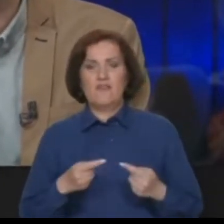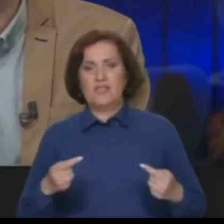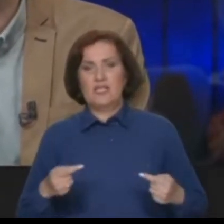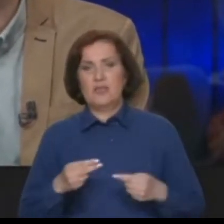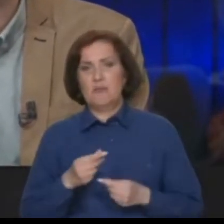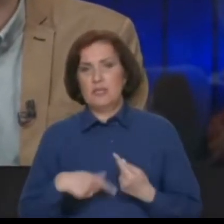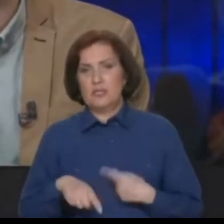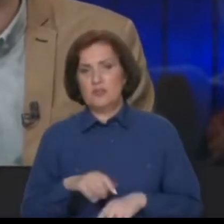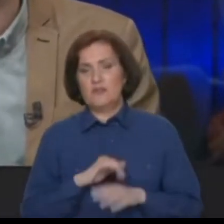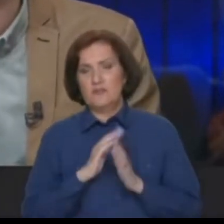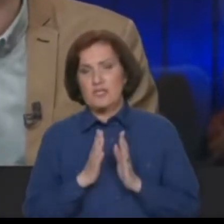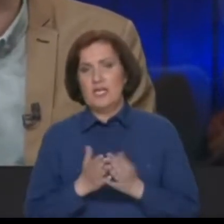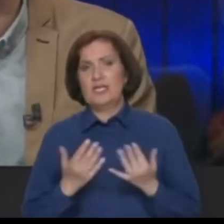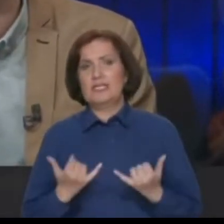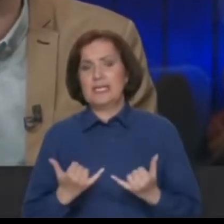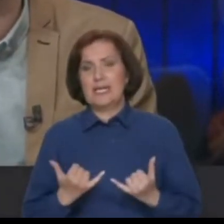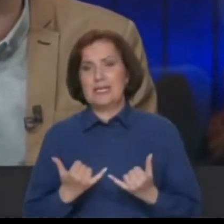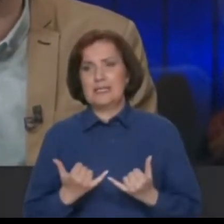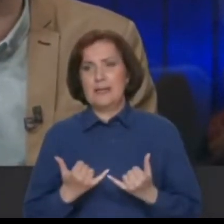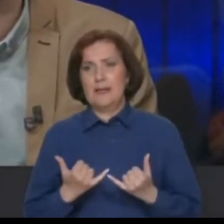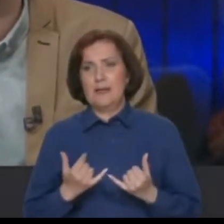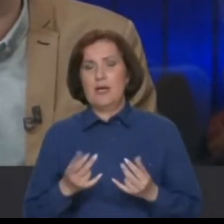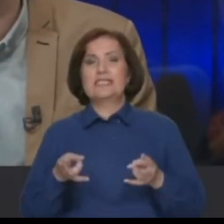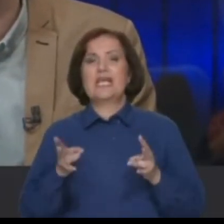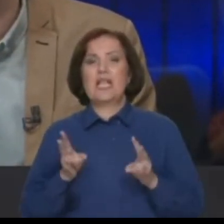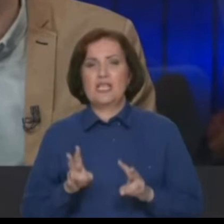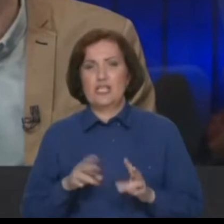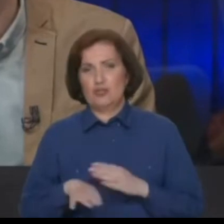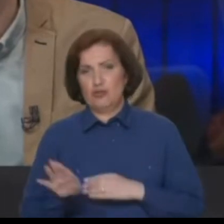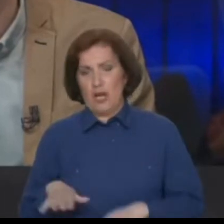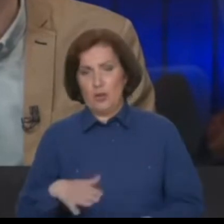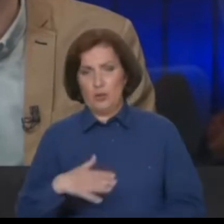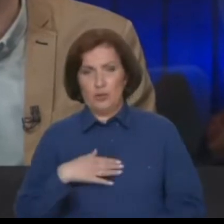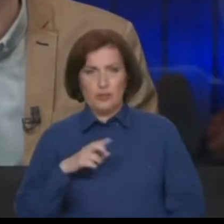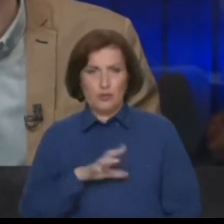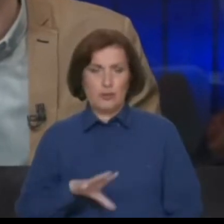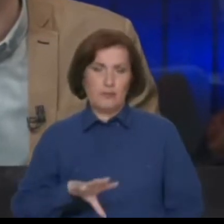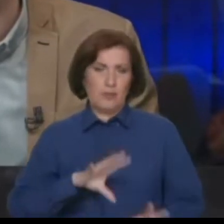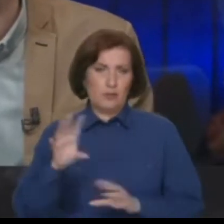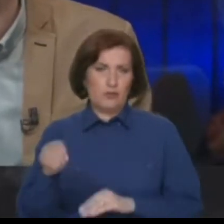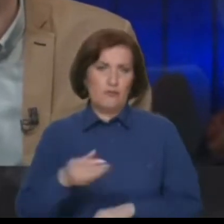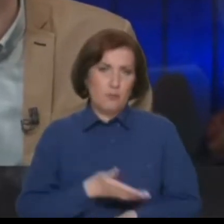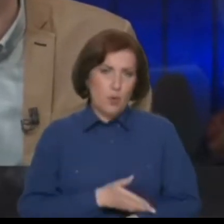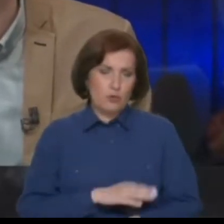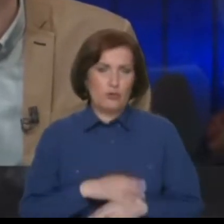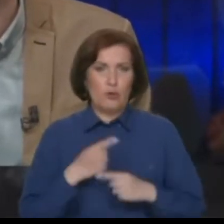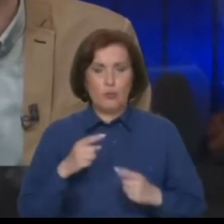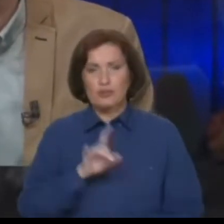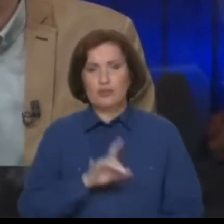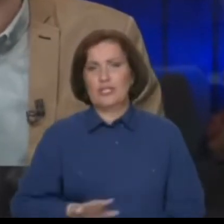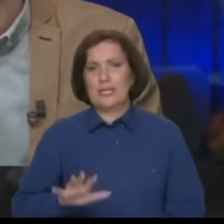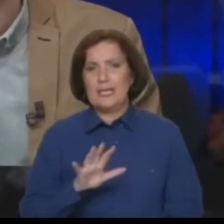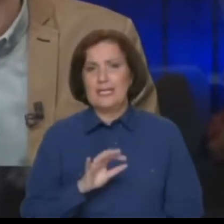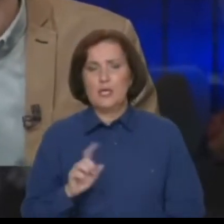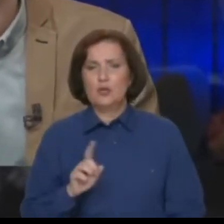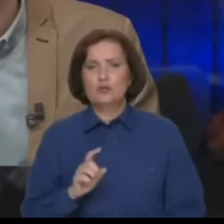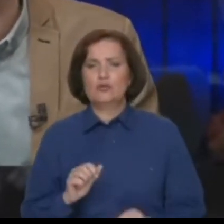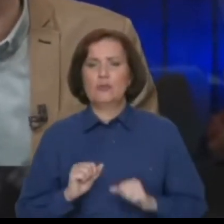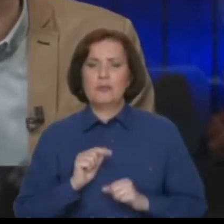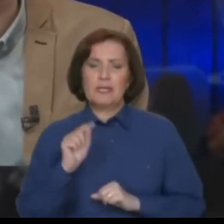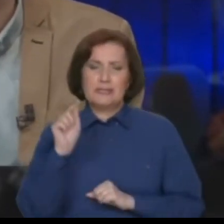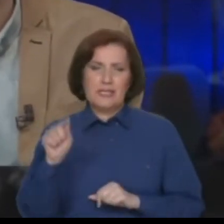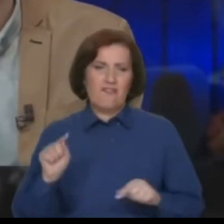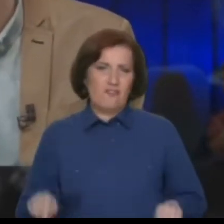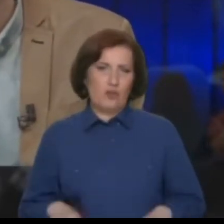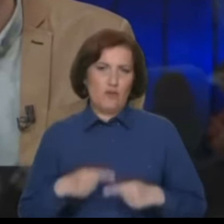бізнесу взагалі зараз залишають нашу країну і переїжджають до Польщі або інших країн, щоб намагатися там